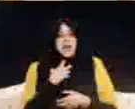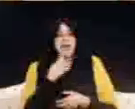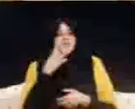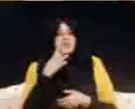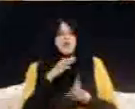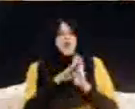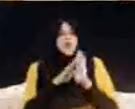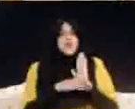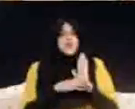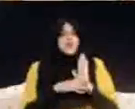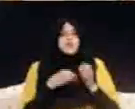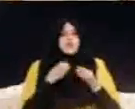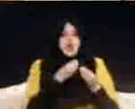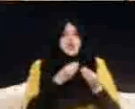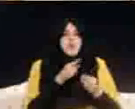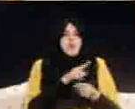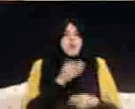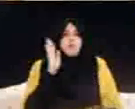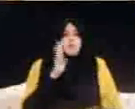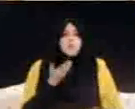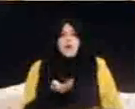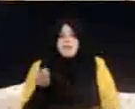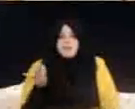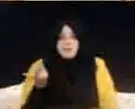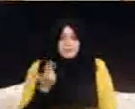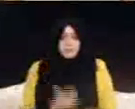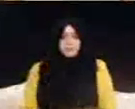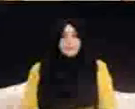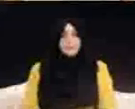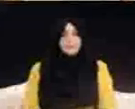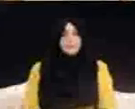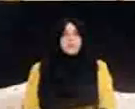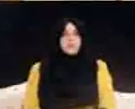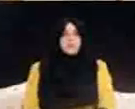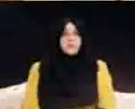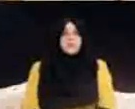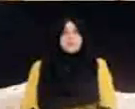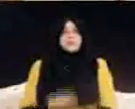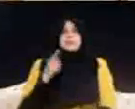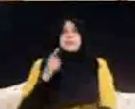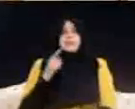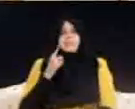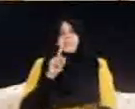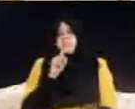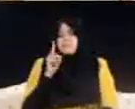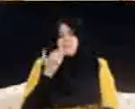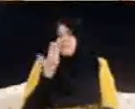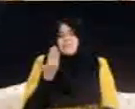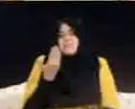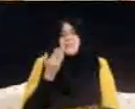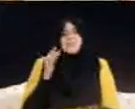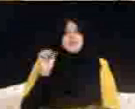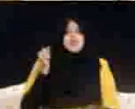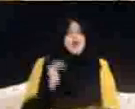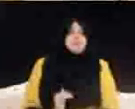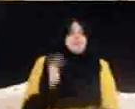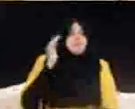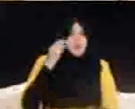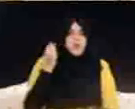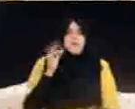خلاله هو إرشاد نبوي لنا جميعا. أما أن يأتي كبير الإخوة أو كبيرة الأخوات أو